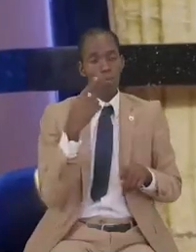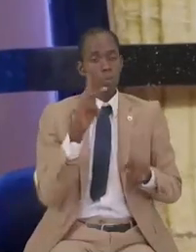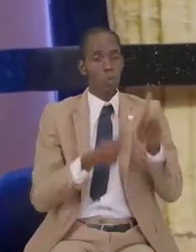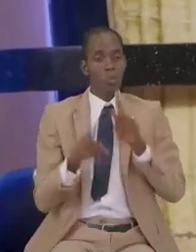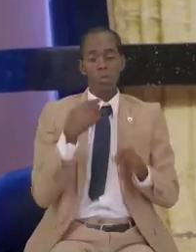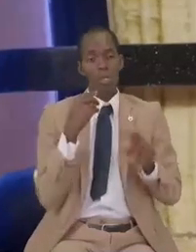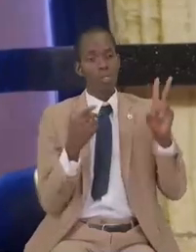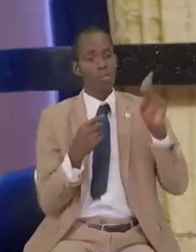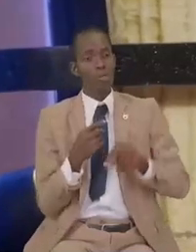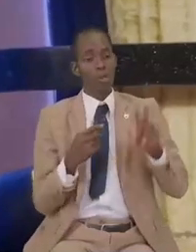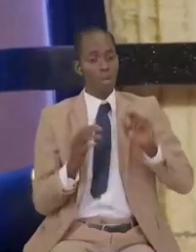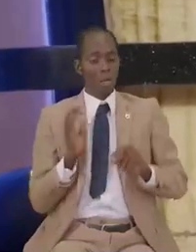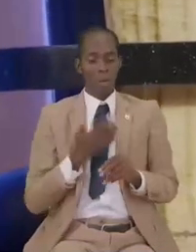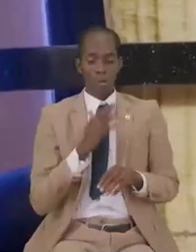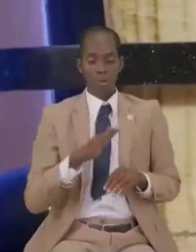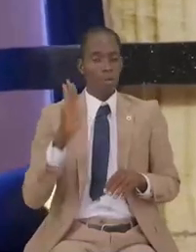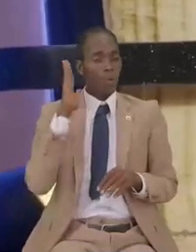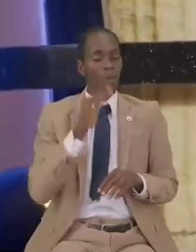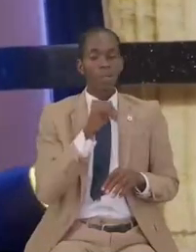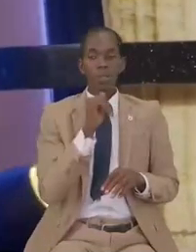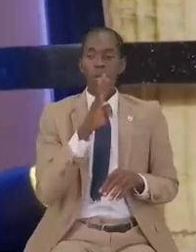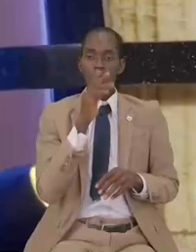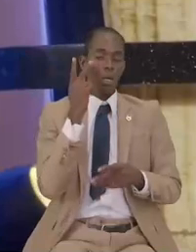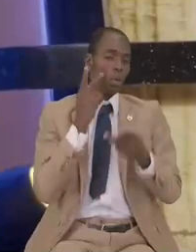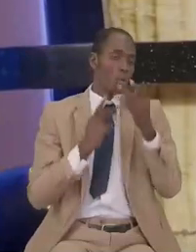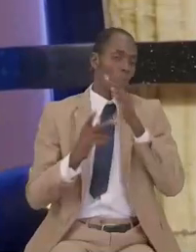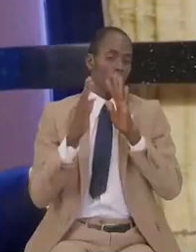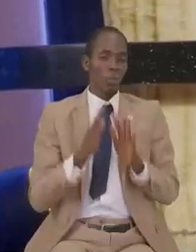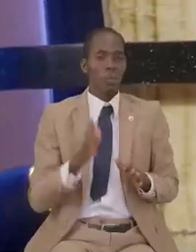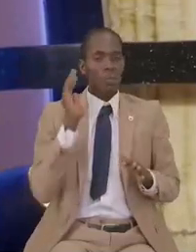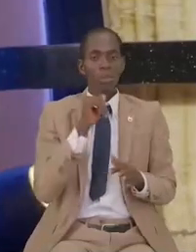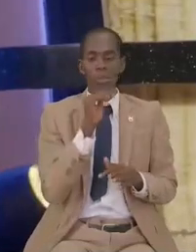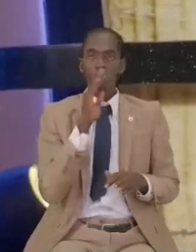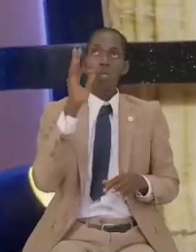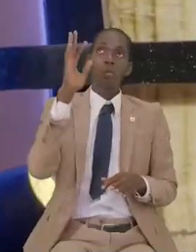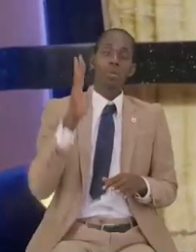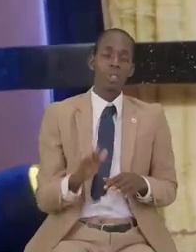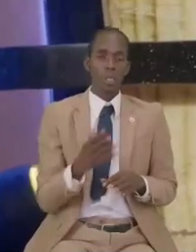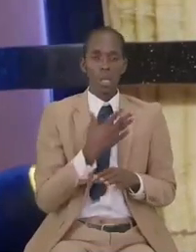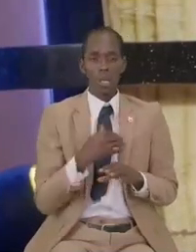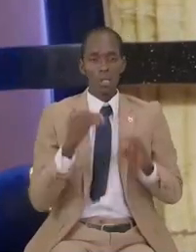non. Nos enfants ne seront pas prophètes. Ils ne seront pas prédicateurs. Nos enfants ne seront pas pasteurs.